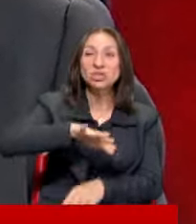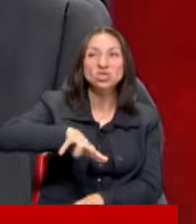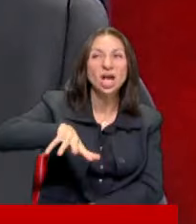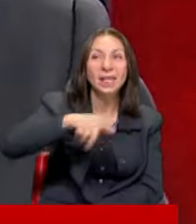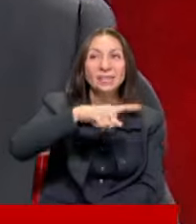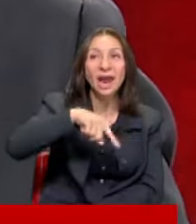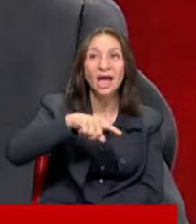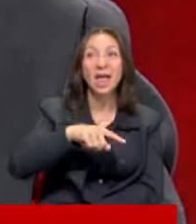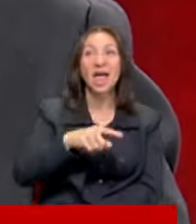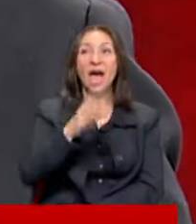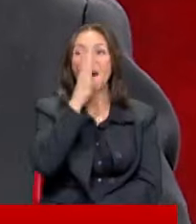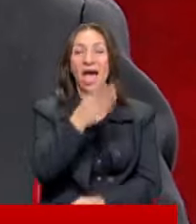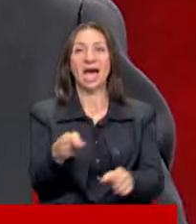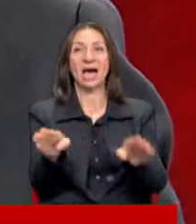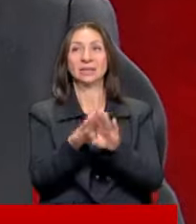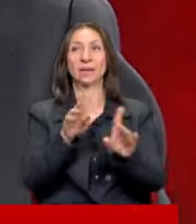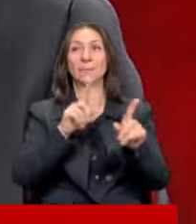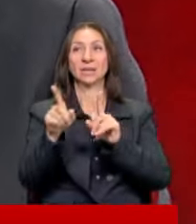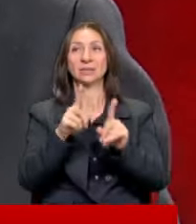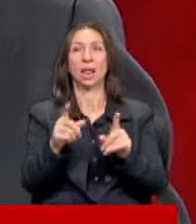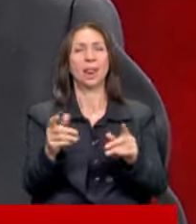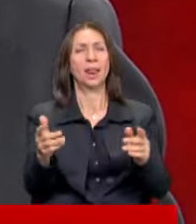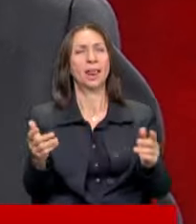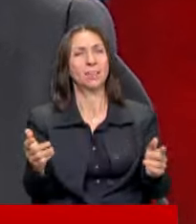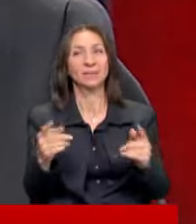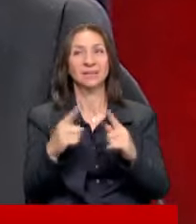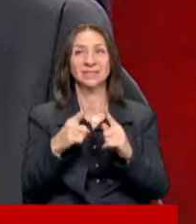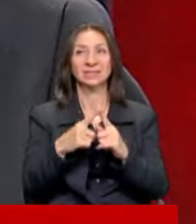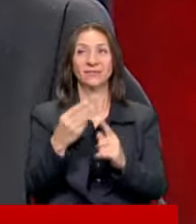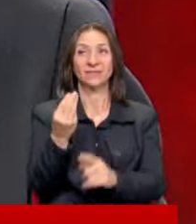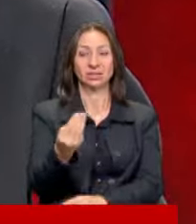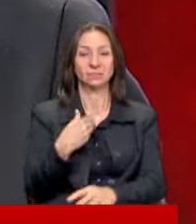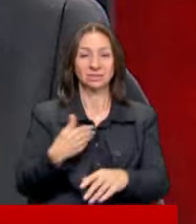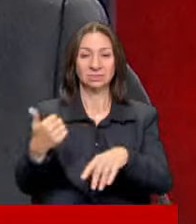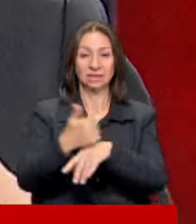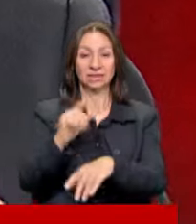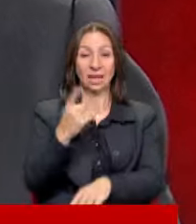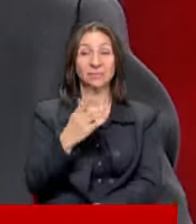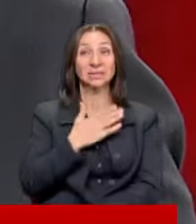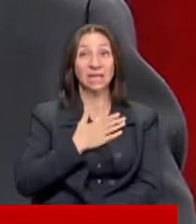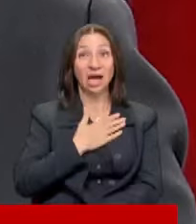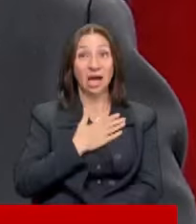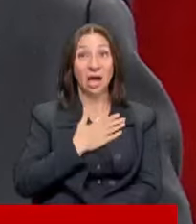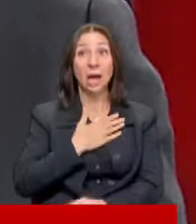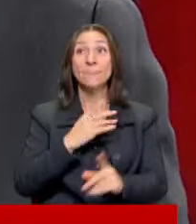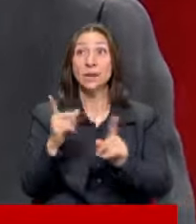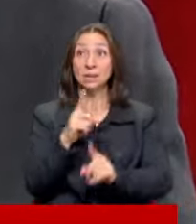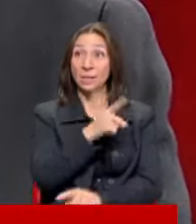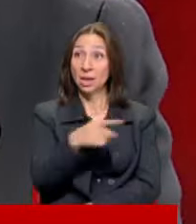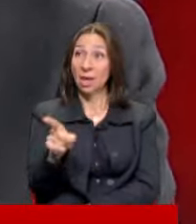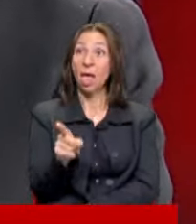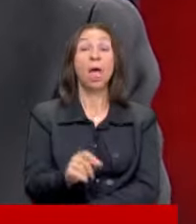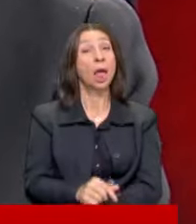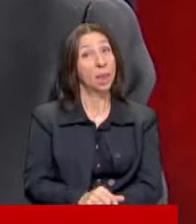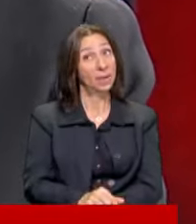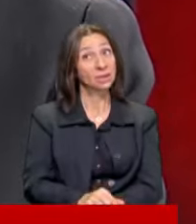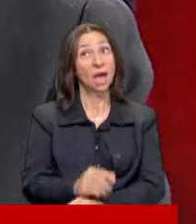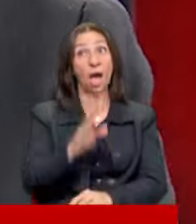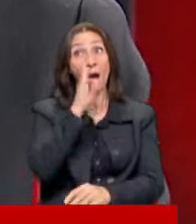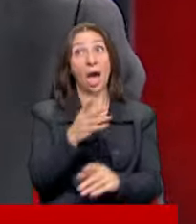çalanlar Adil mahkemelerde Elbette ki hesap verecekler bizim iktidarımızda ama bizim önceliğimiz Elbette ki Adil